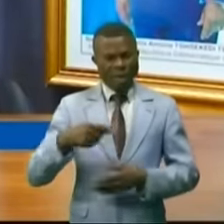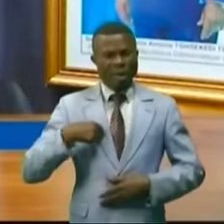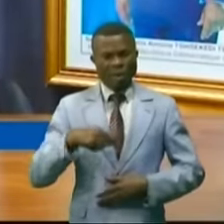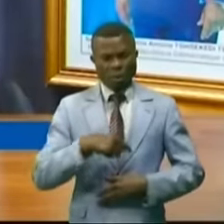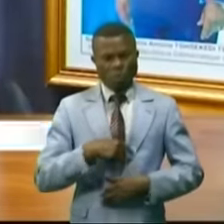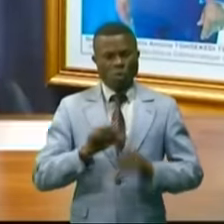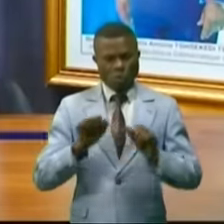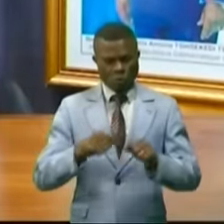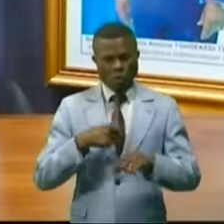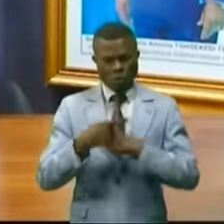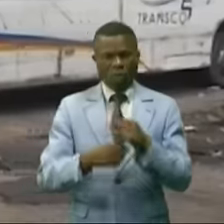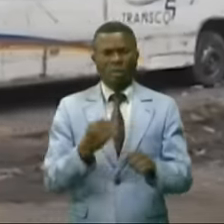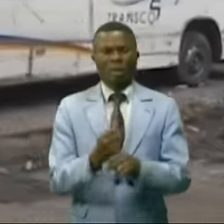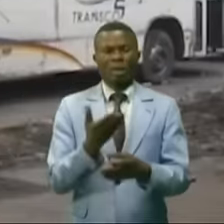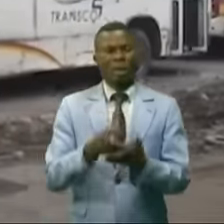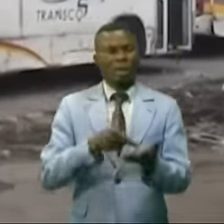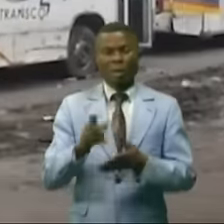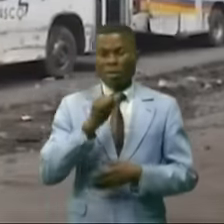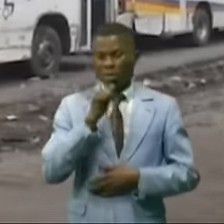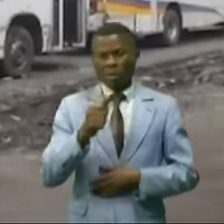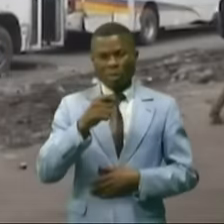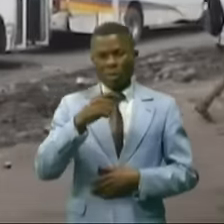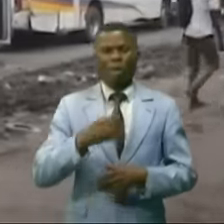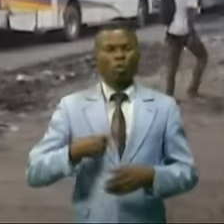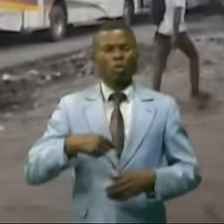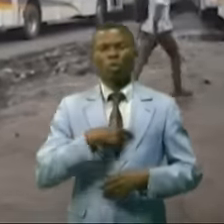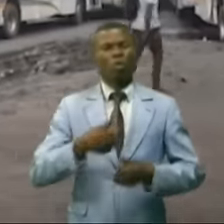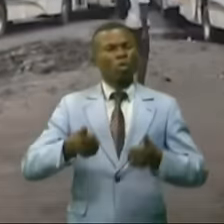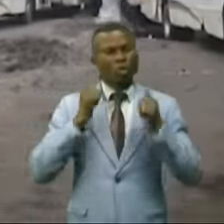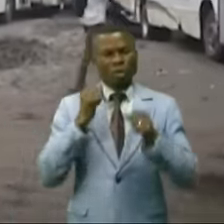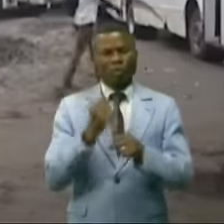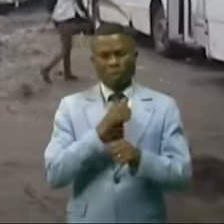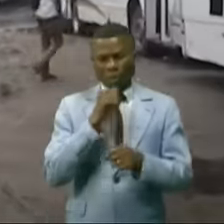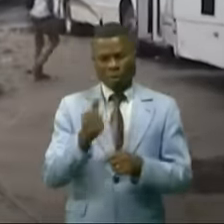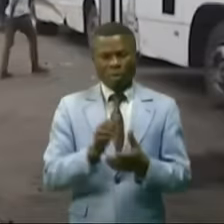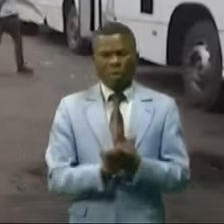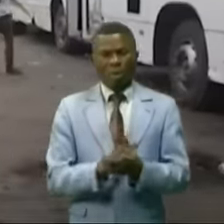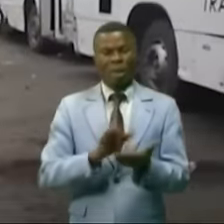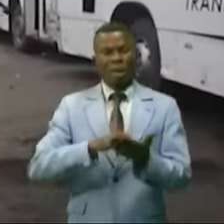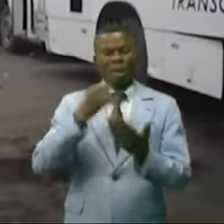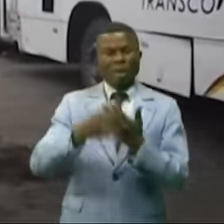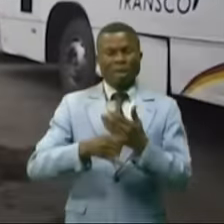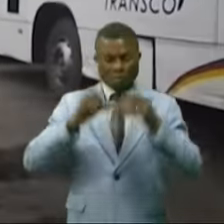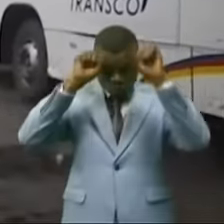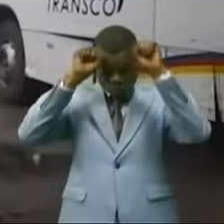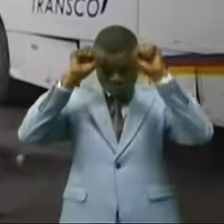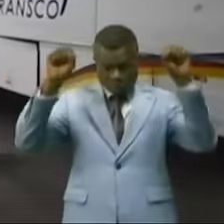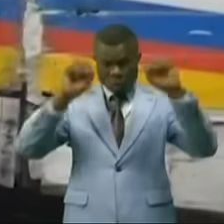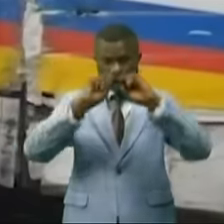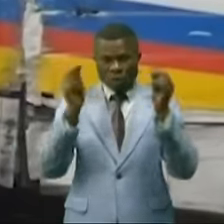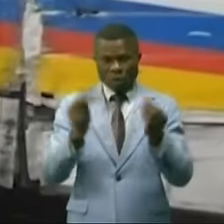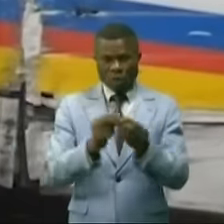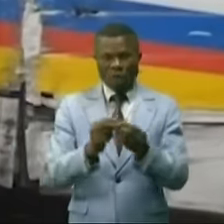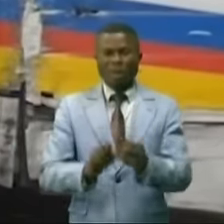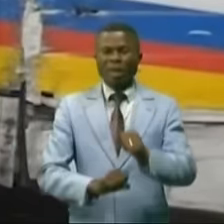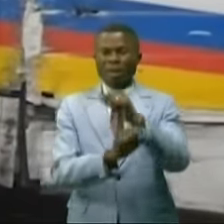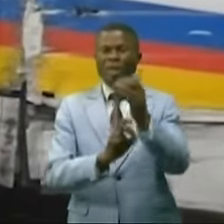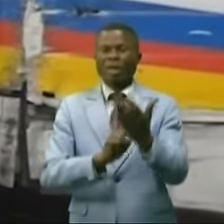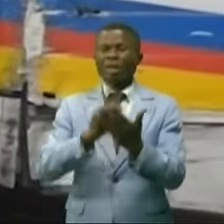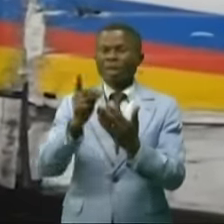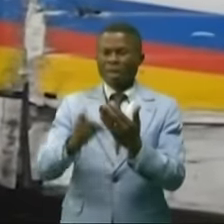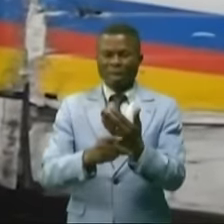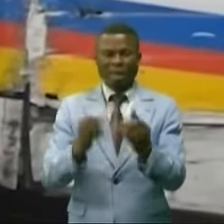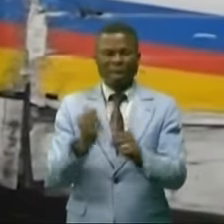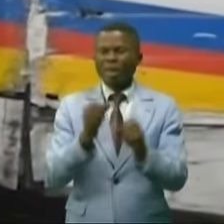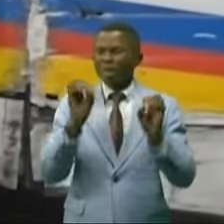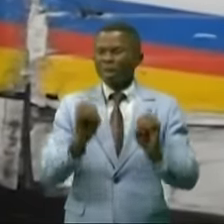ici. Ça n'arrive pas. Malgré plusieurs instructions du chef de l'État pour relancer cette entreprise, rien n'est toujours fait sur le terrain et la